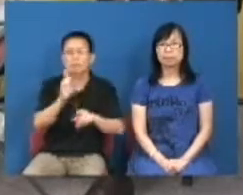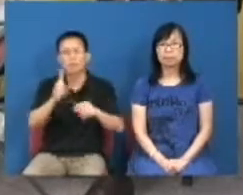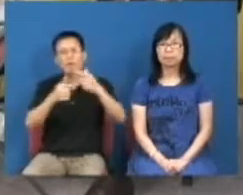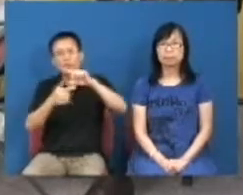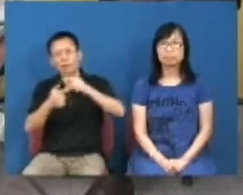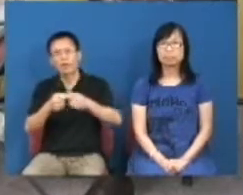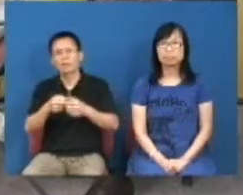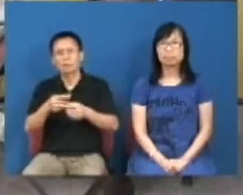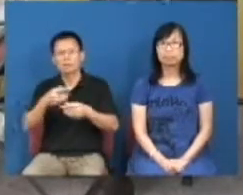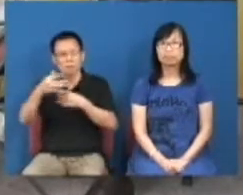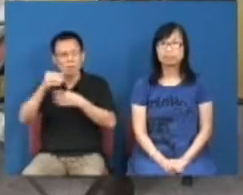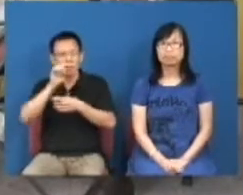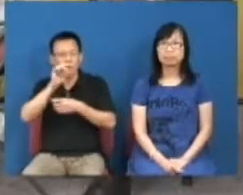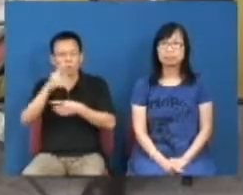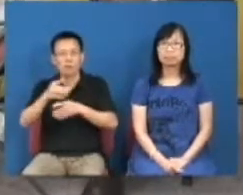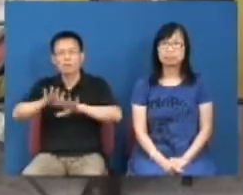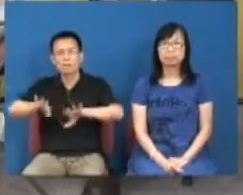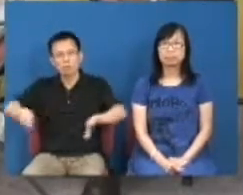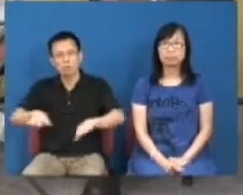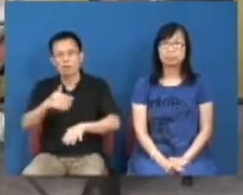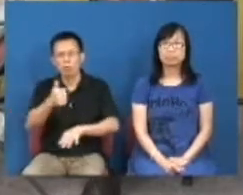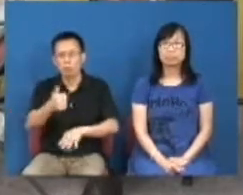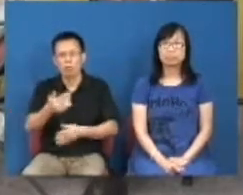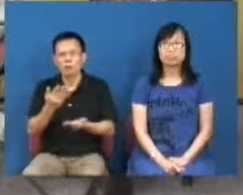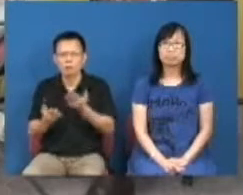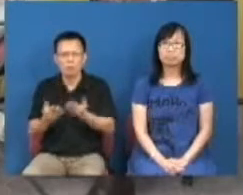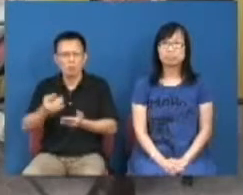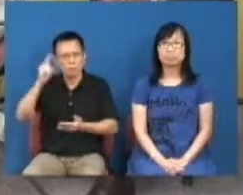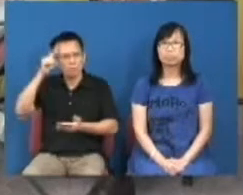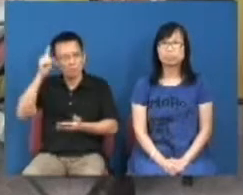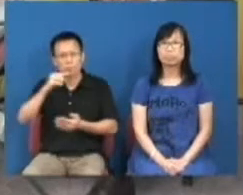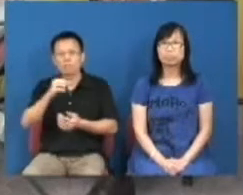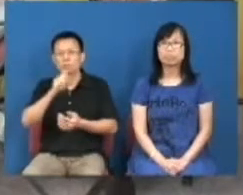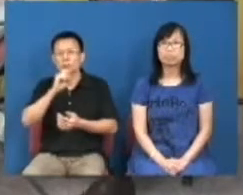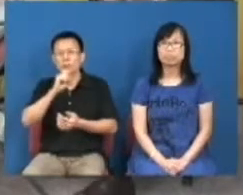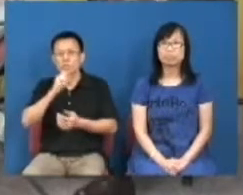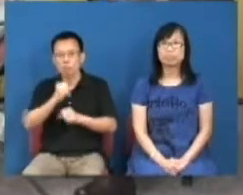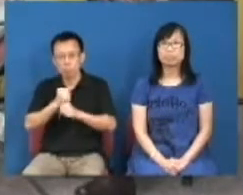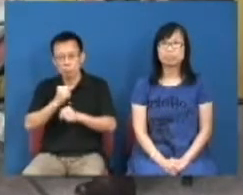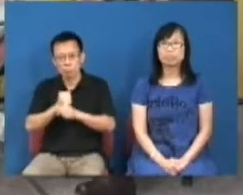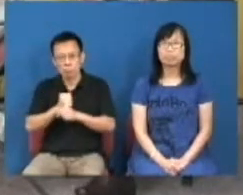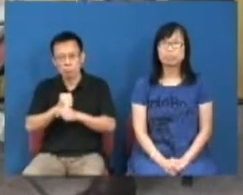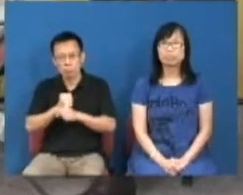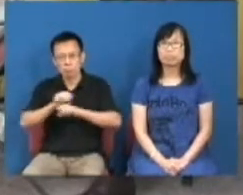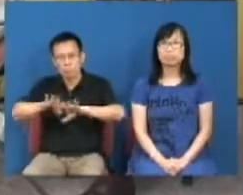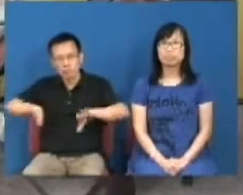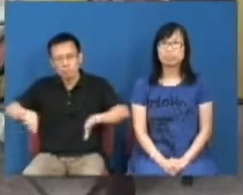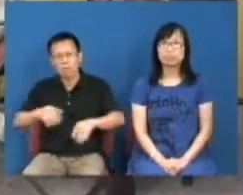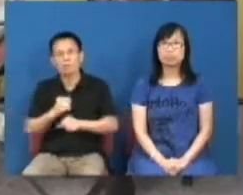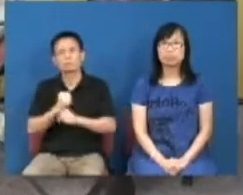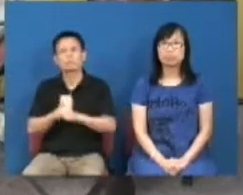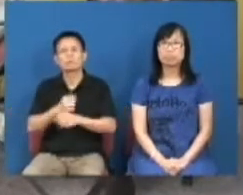解好，定是我们已经每一天都有一些工作是已经给他知道调